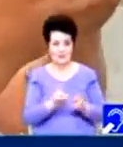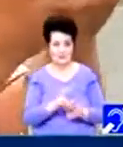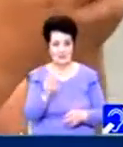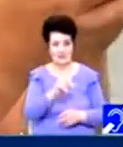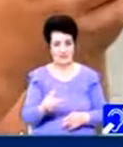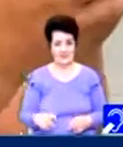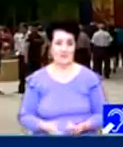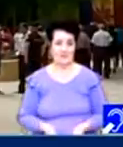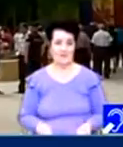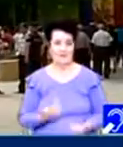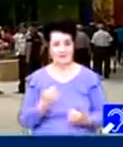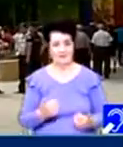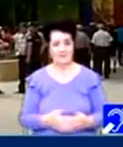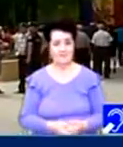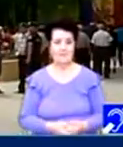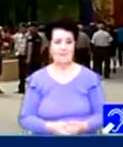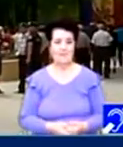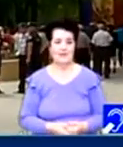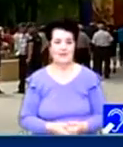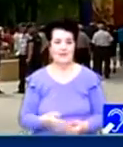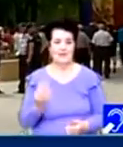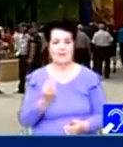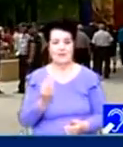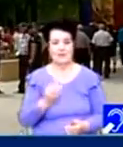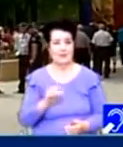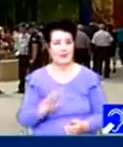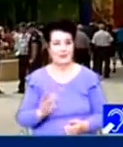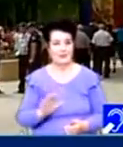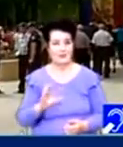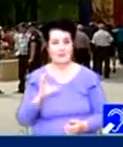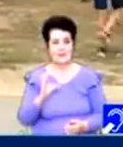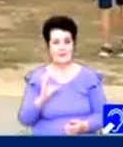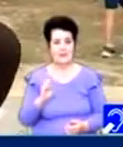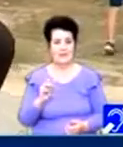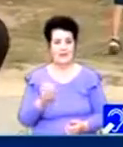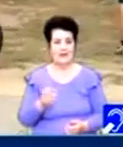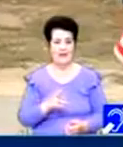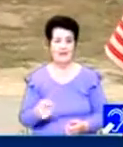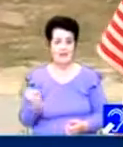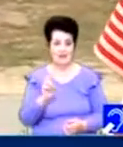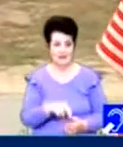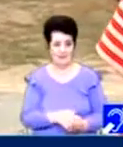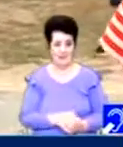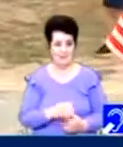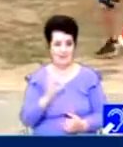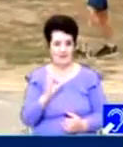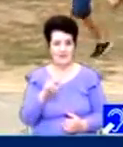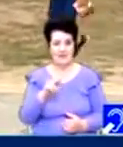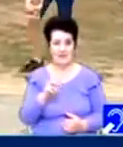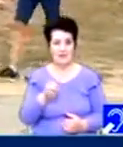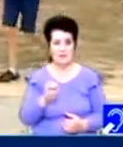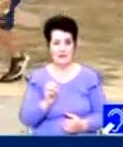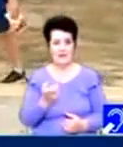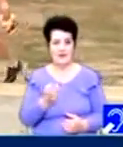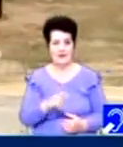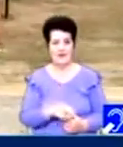общаться, а не по домам сидеть. Eu nu din Șerpeni, eu din Speie, dar venim aici la odihnă. Acolo în Speie nu aveți așa o zonă. Nu, când la